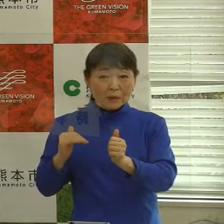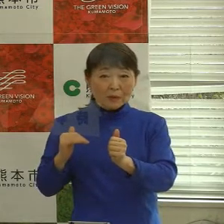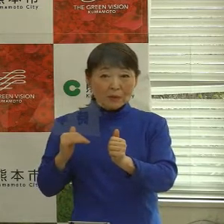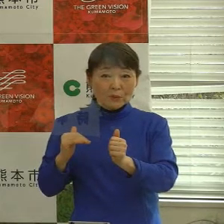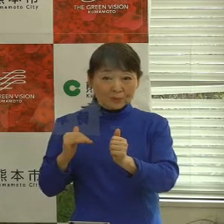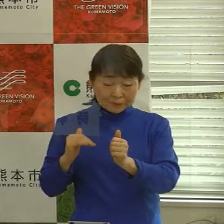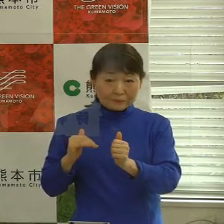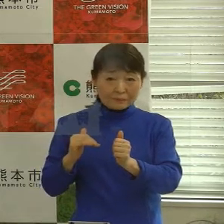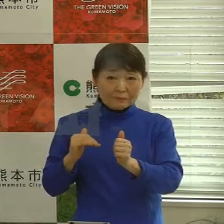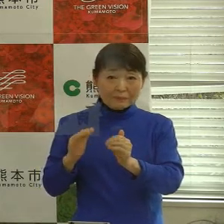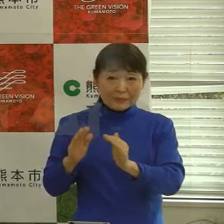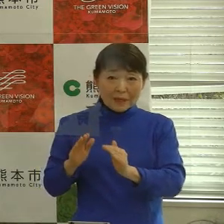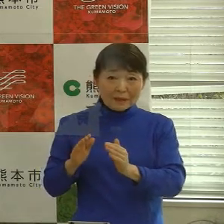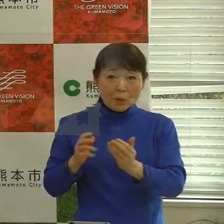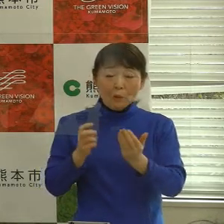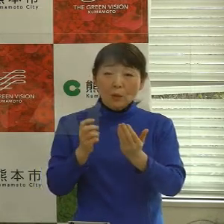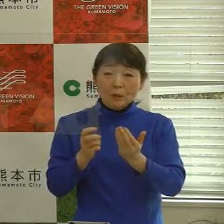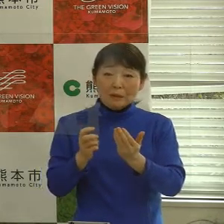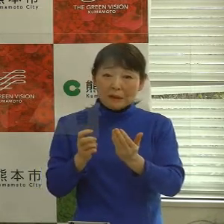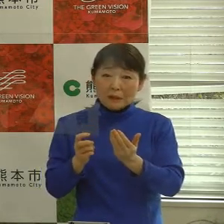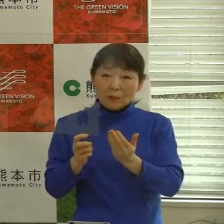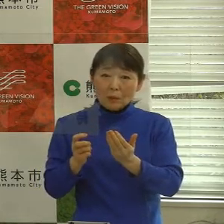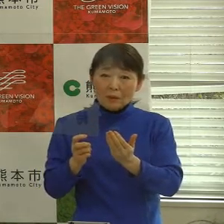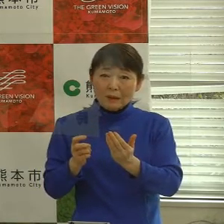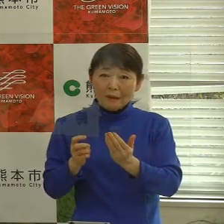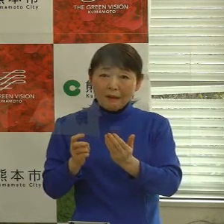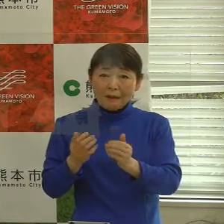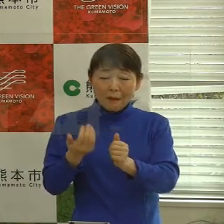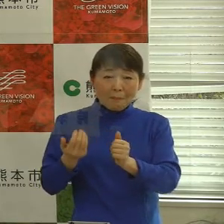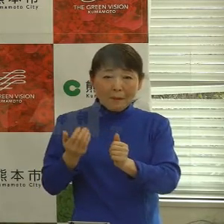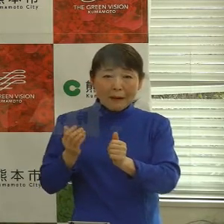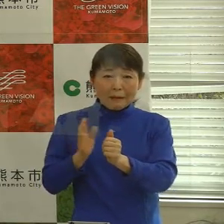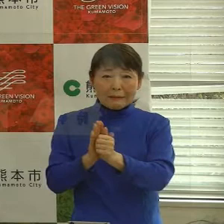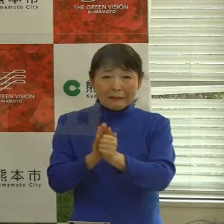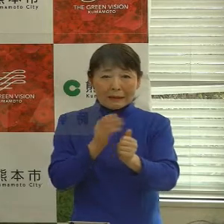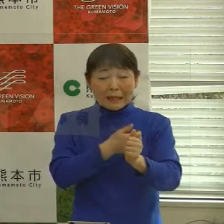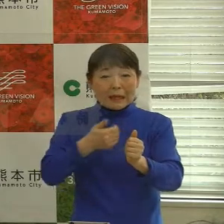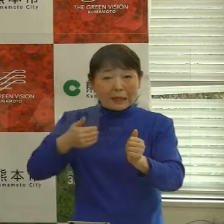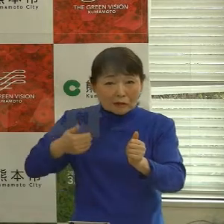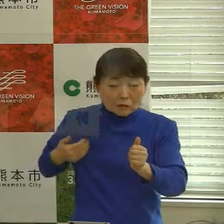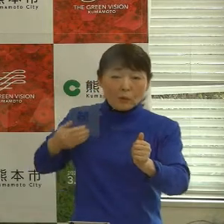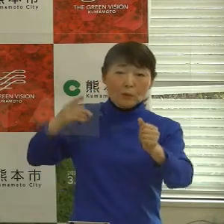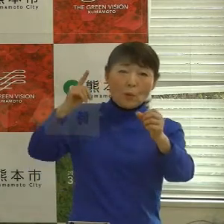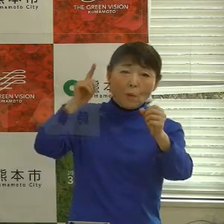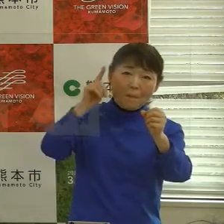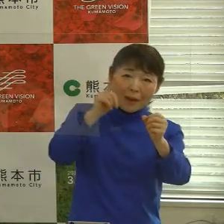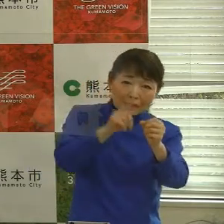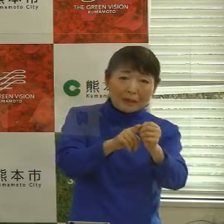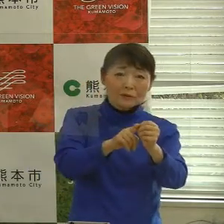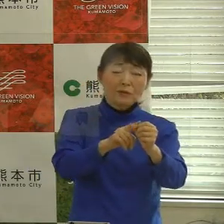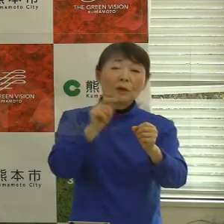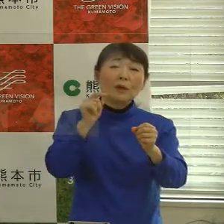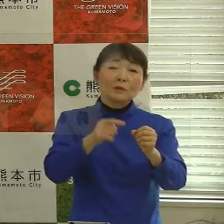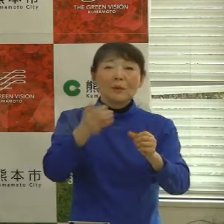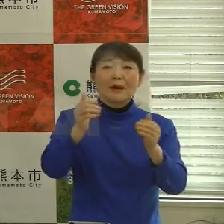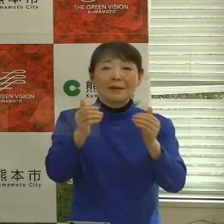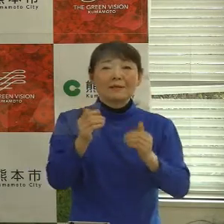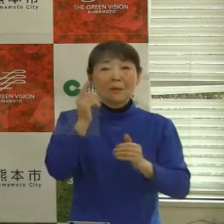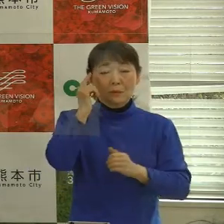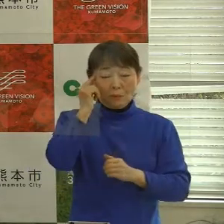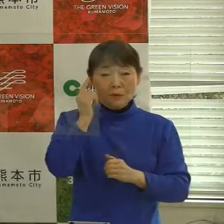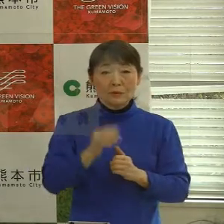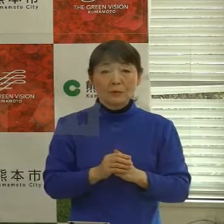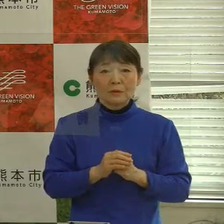在の現行の制度でですね、行えるということを目指していくということがやはり必要なんではないかなというふうに思っています。